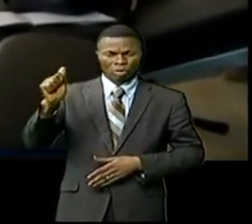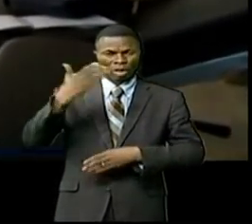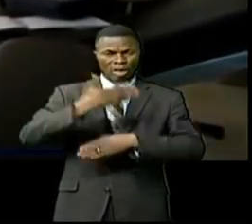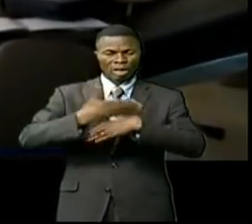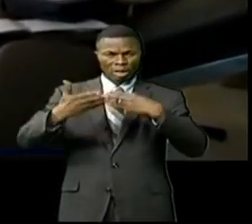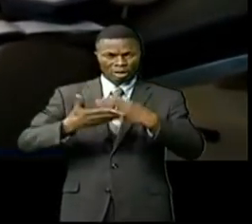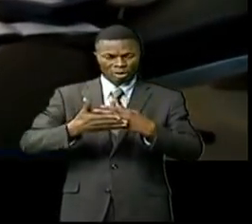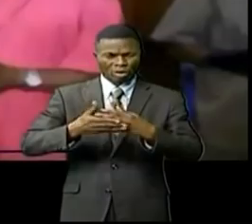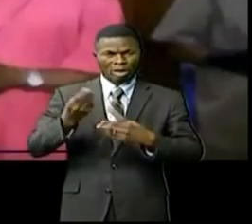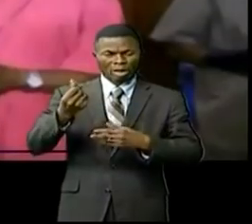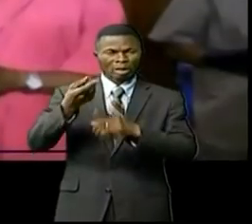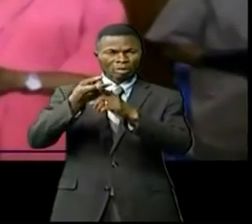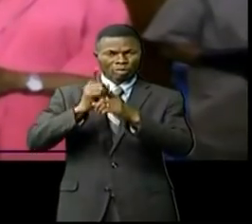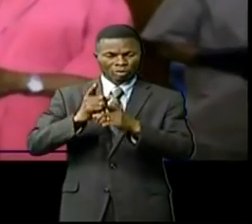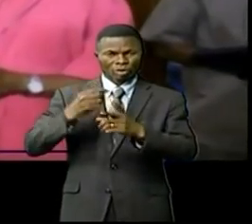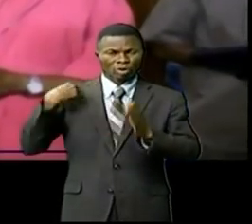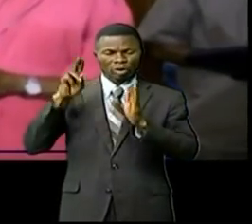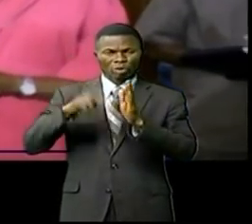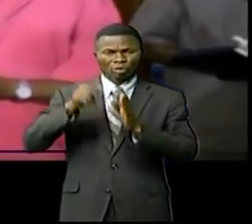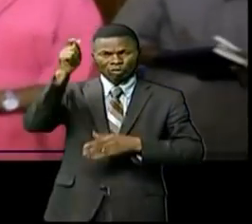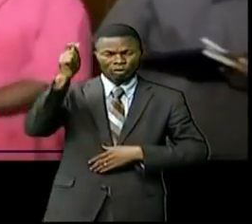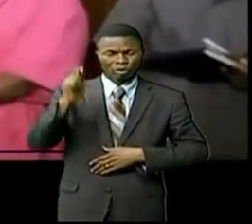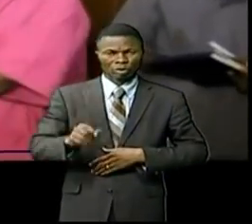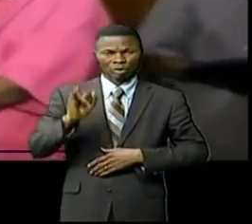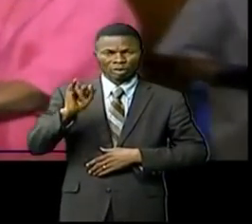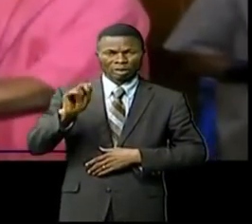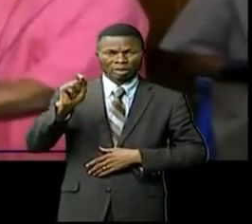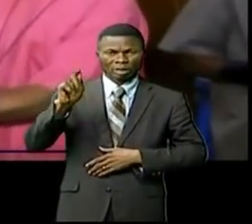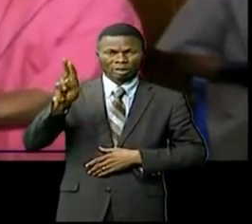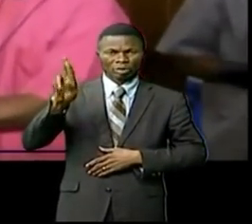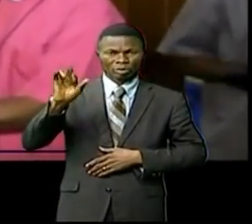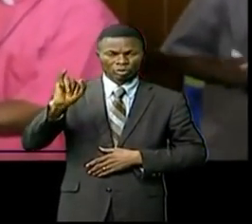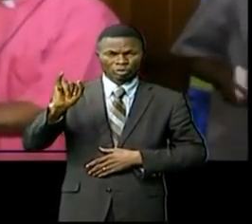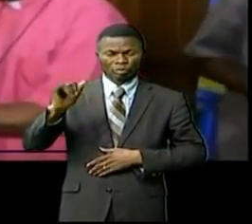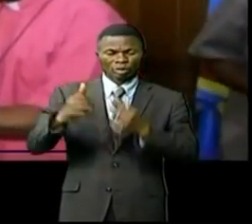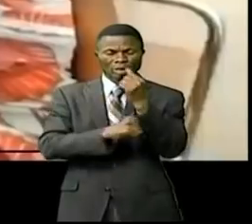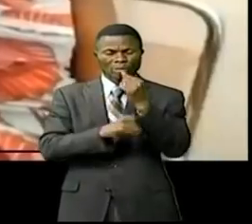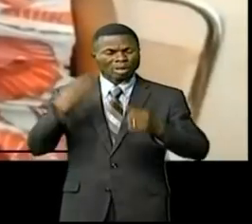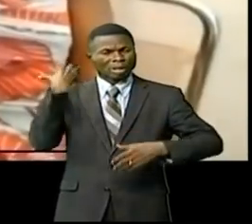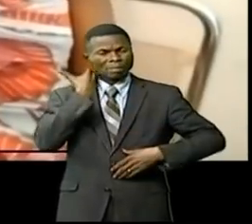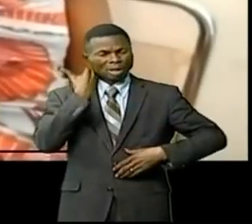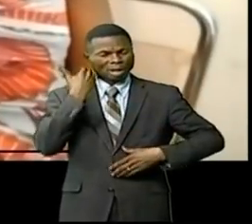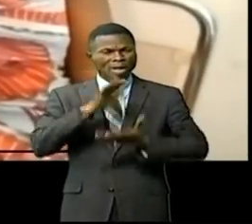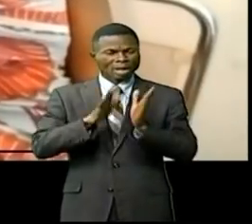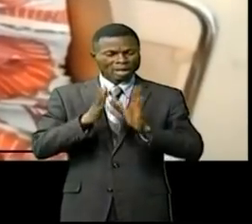sur financement du gouvernement militaire de l'Ituri. De malades s'en réjouissent.